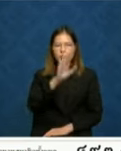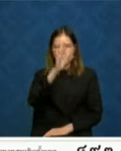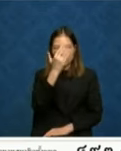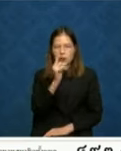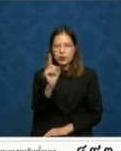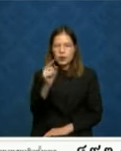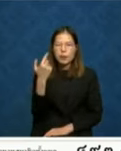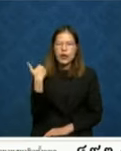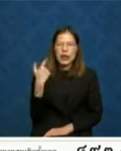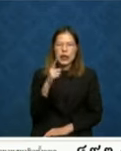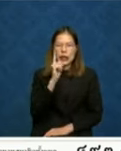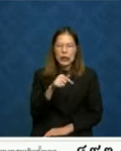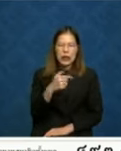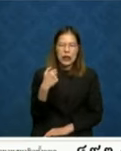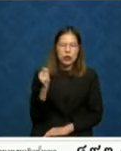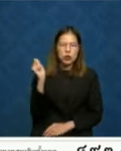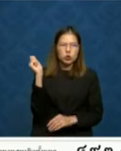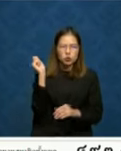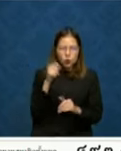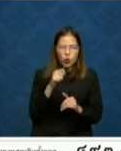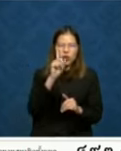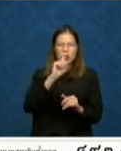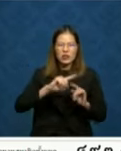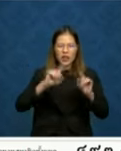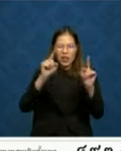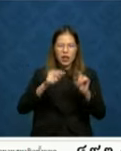ทำไมมันมีโทษแต่บุหรี่